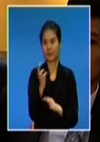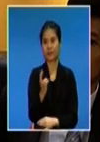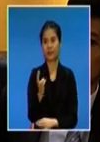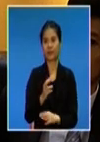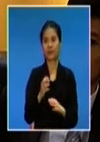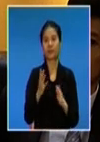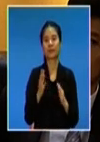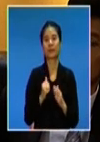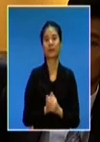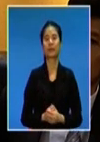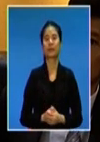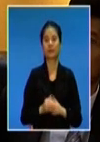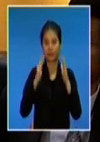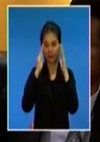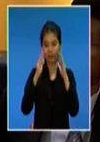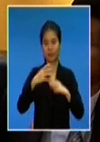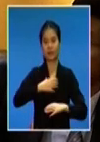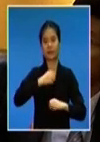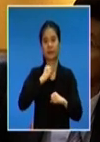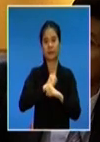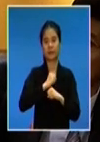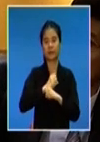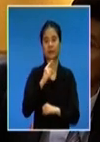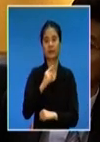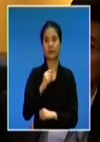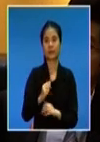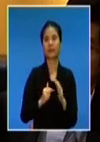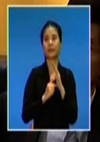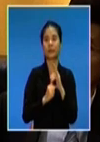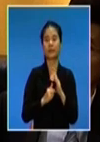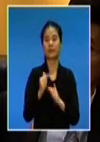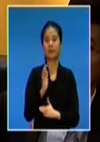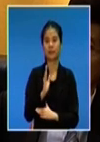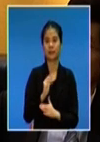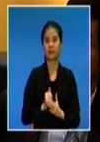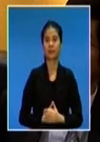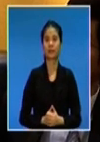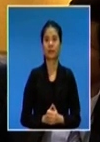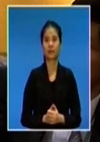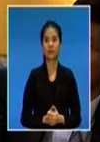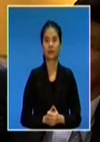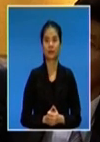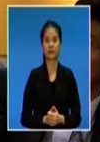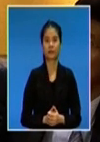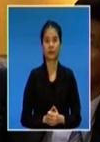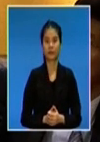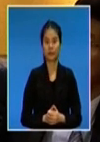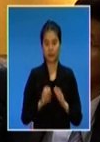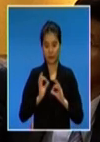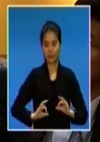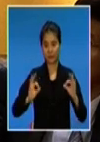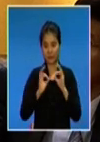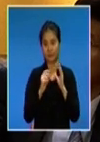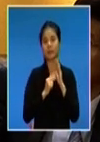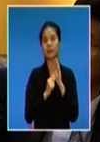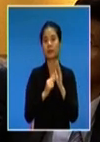ก็ที่ตั้งใจอย่างนั้นเพื่อจะได้เอาไปใช้งานจริงๆไม่ใช่ว่าเสนอไปแค่นั้นเองประเด็นที่ท่านเสนอขึ้นมานะครับ